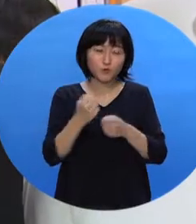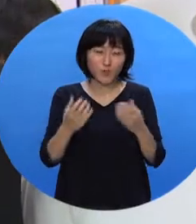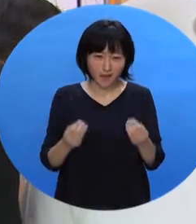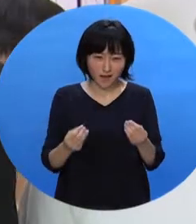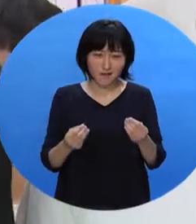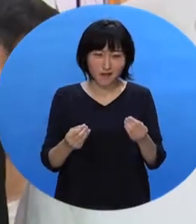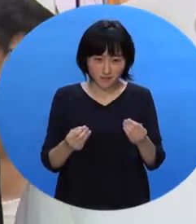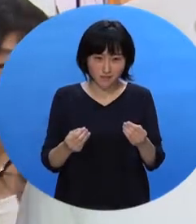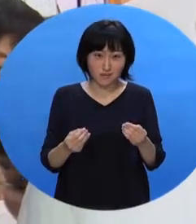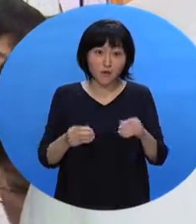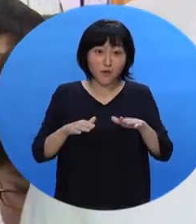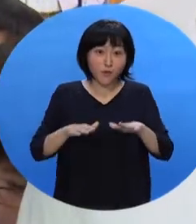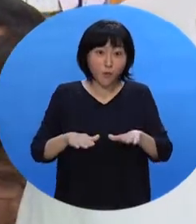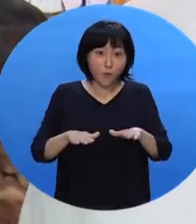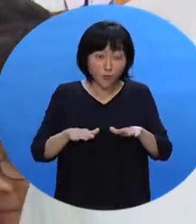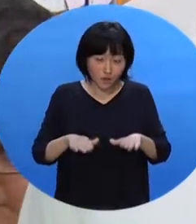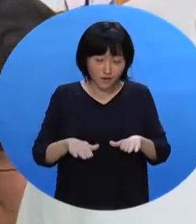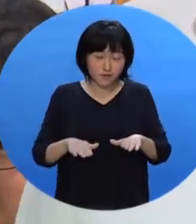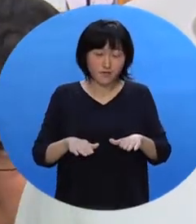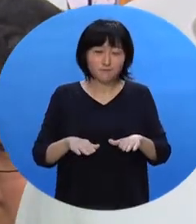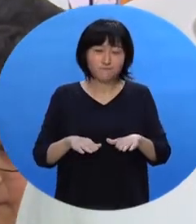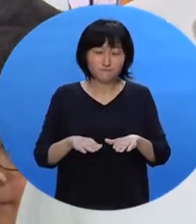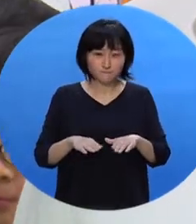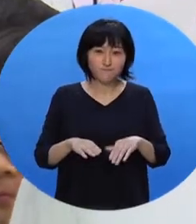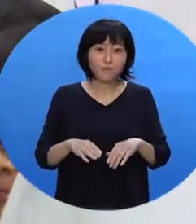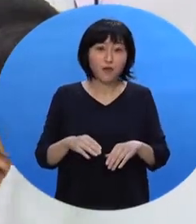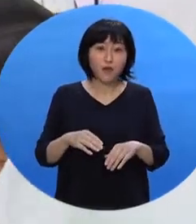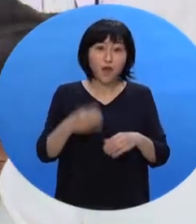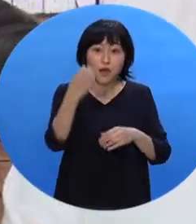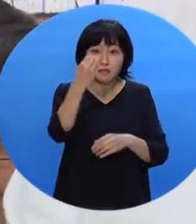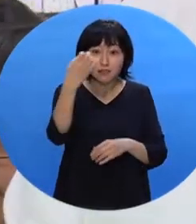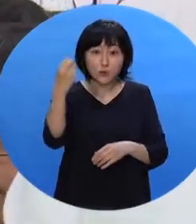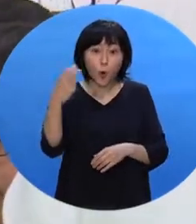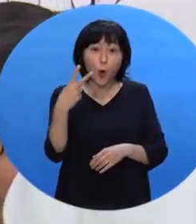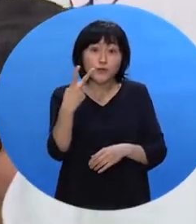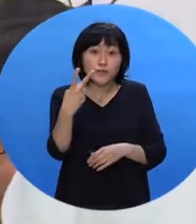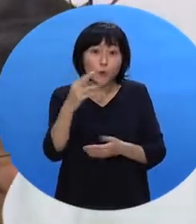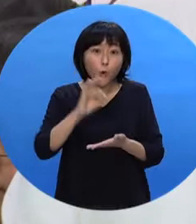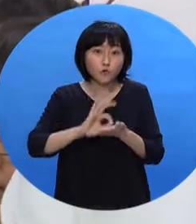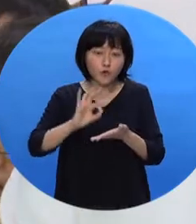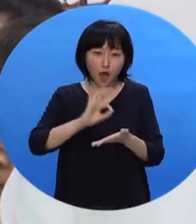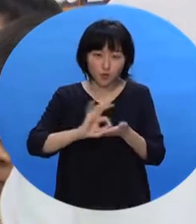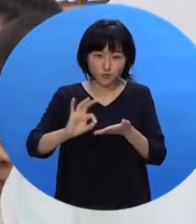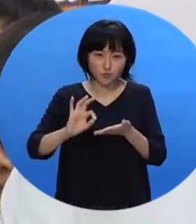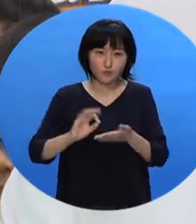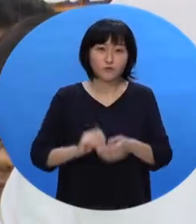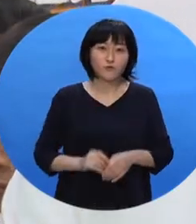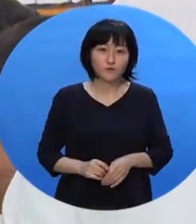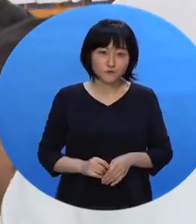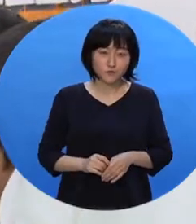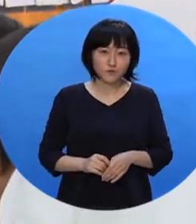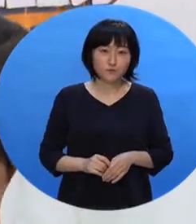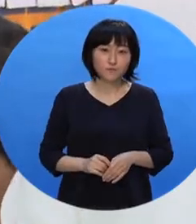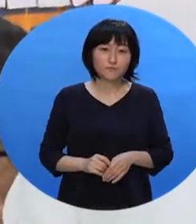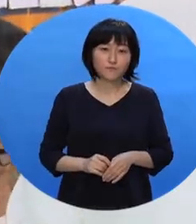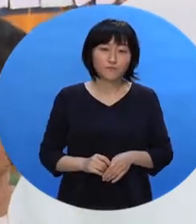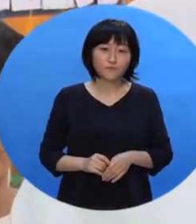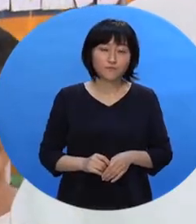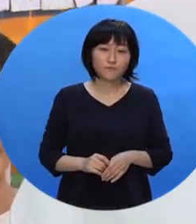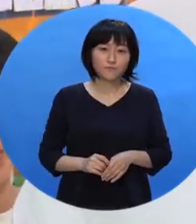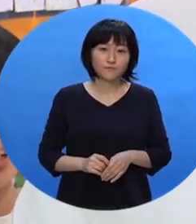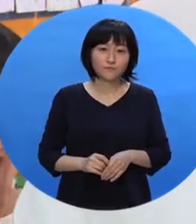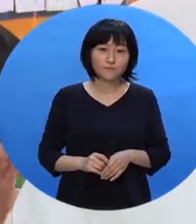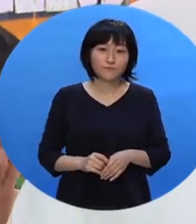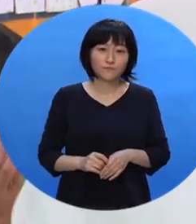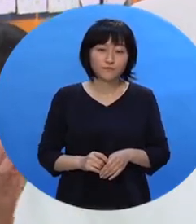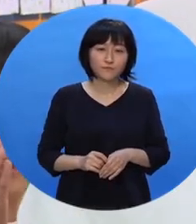きたんですけれども、交差点ということには取り組んでいなかったので2個の信号機を同時にプログラミングする。でその